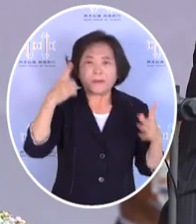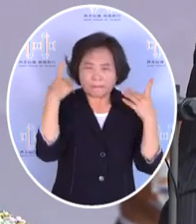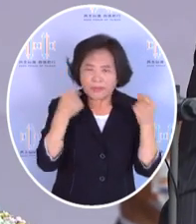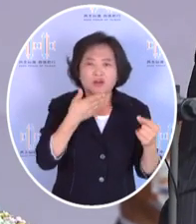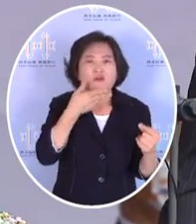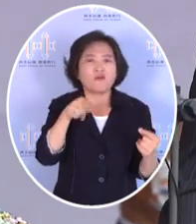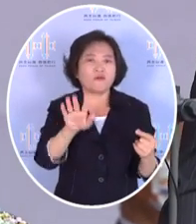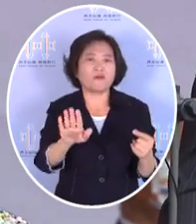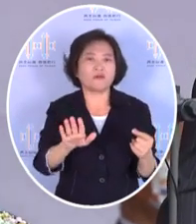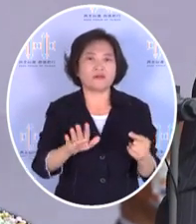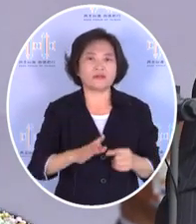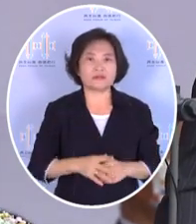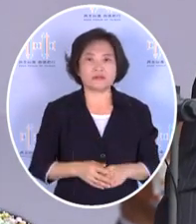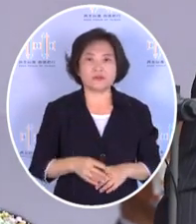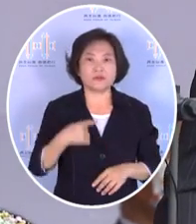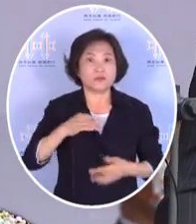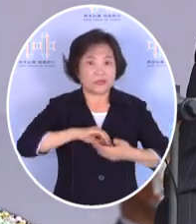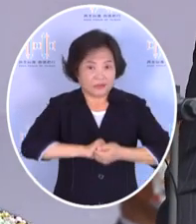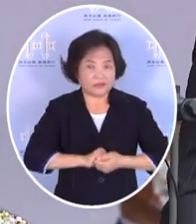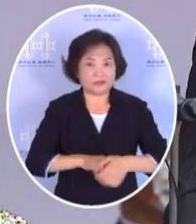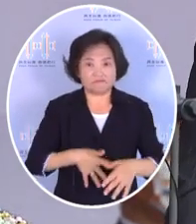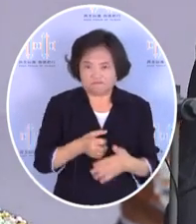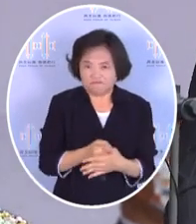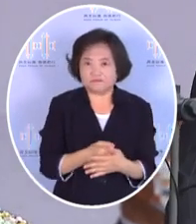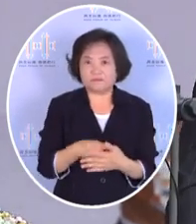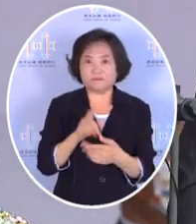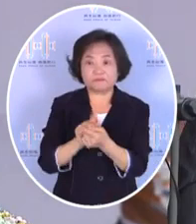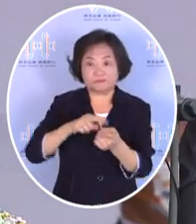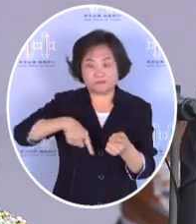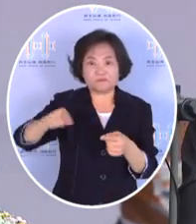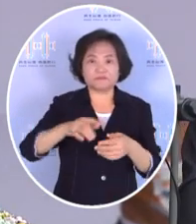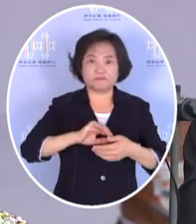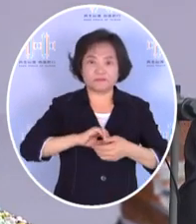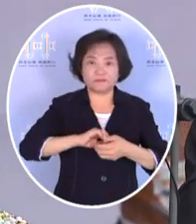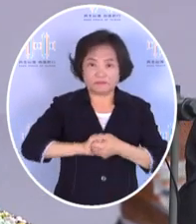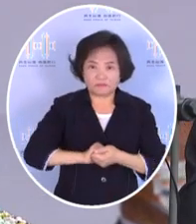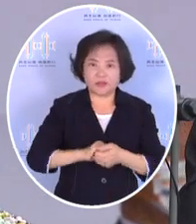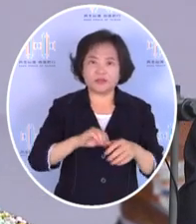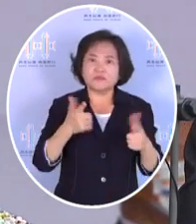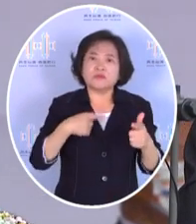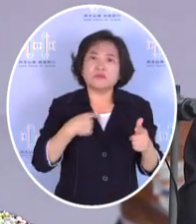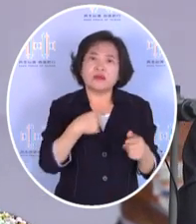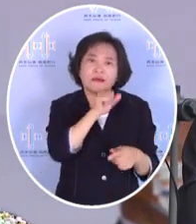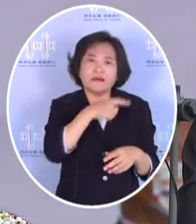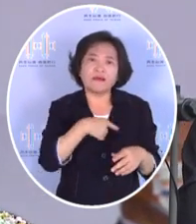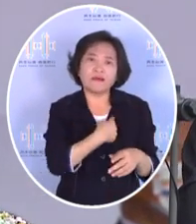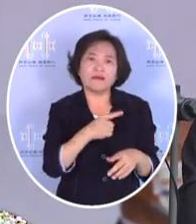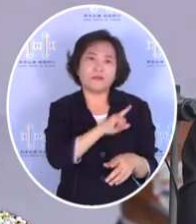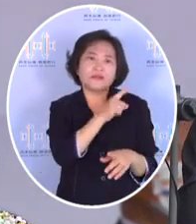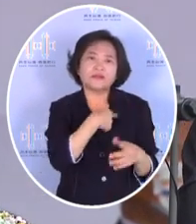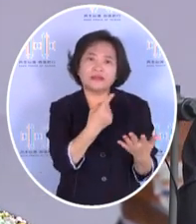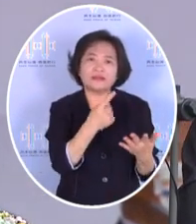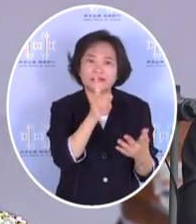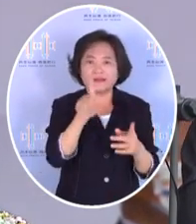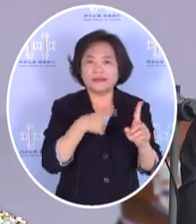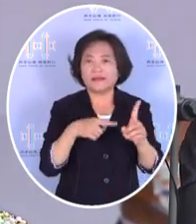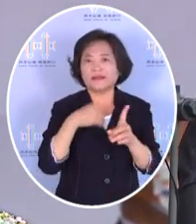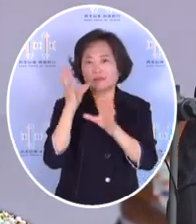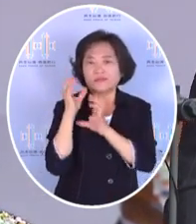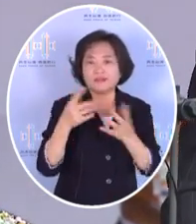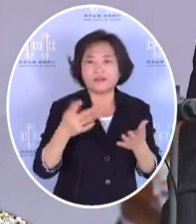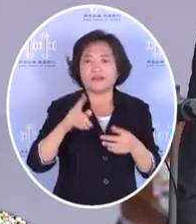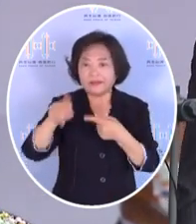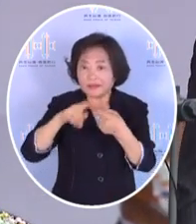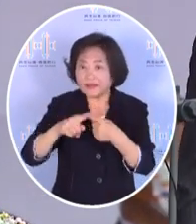益，我们有决心维持两岸的稳定，但这不是台湾可以单方面承担的，而